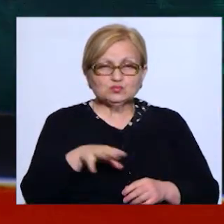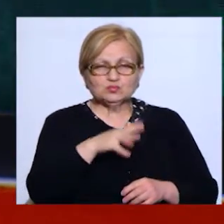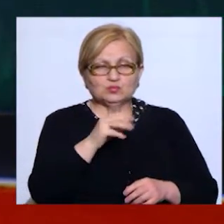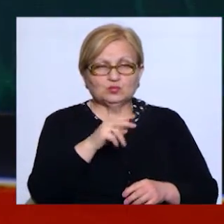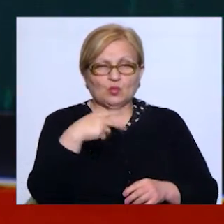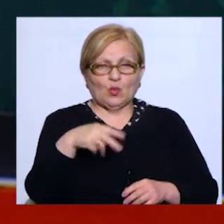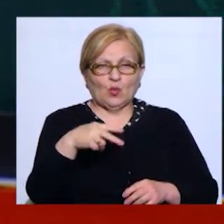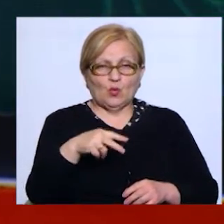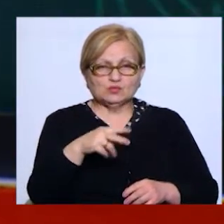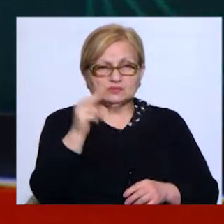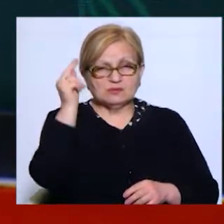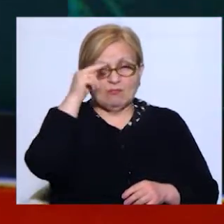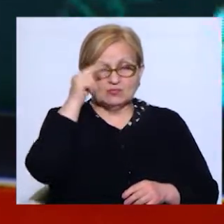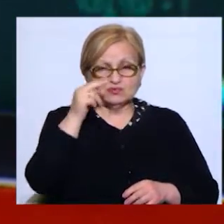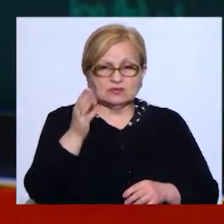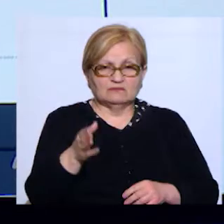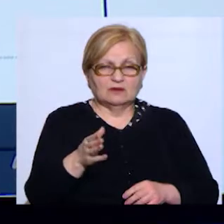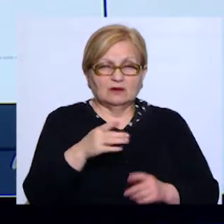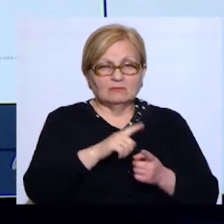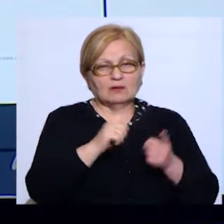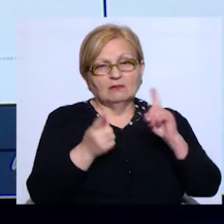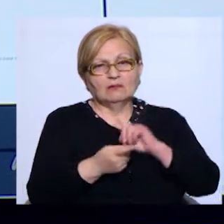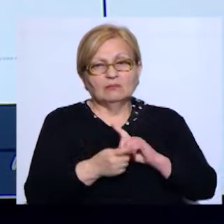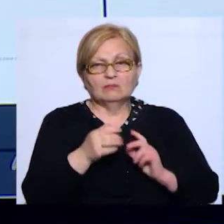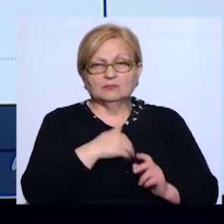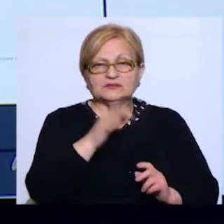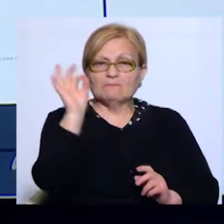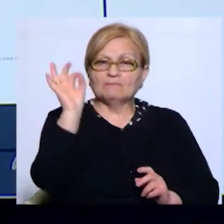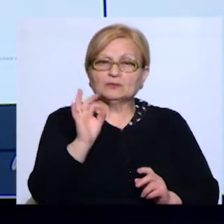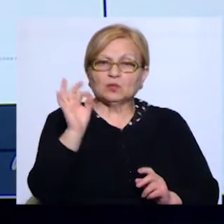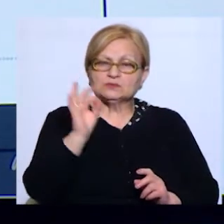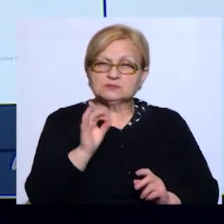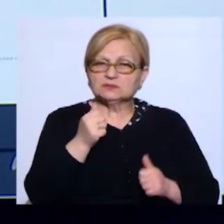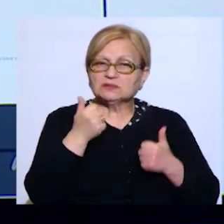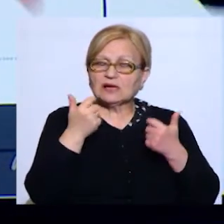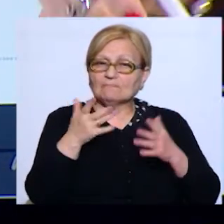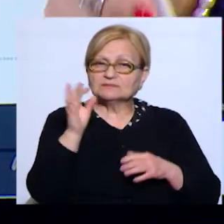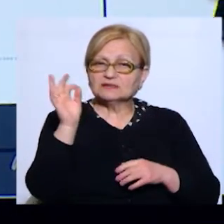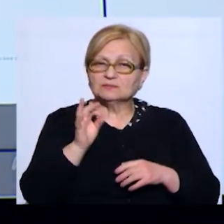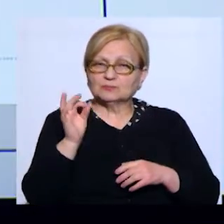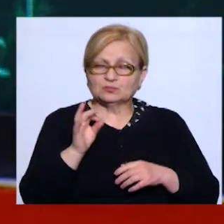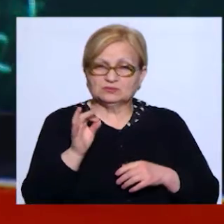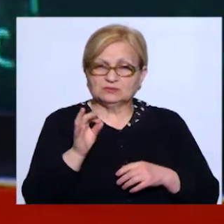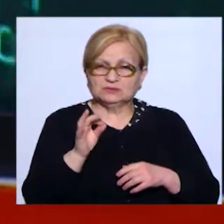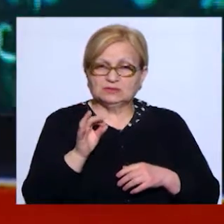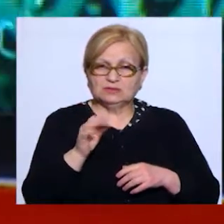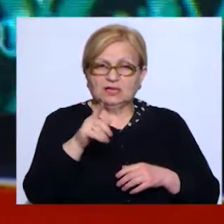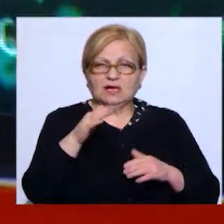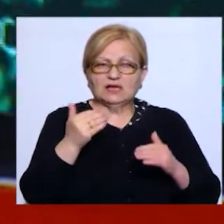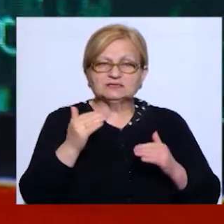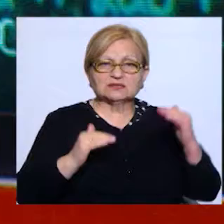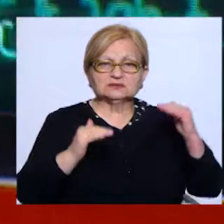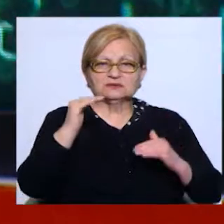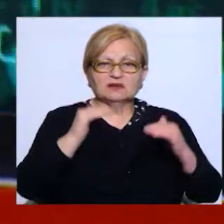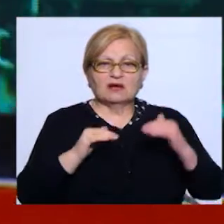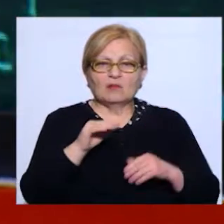მოსწავლე. ახლა მაგალითად მინდა პროცენტებში დავადგინო, რომ რამდენი პროცენტია მოსწავლეების? 5. ანუ ფარდობითი სიხშირე ხდება,